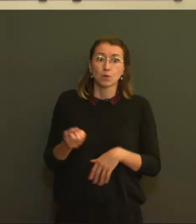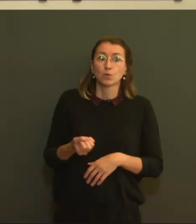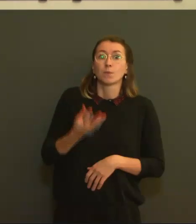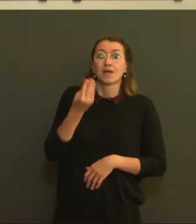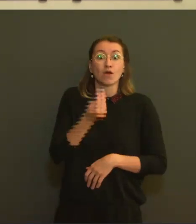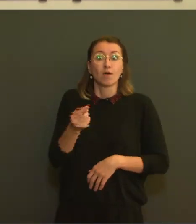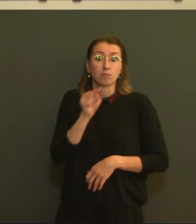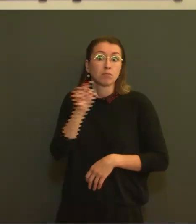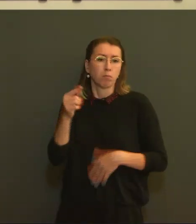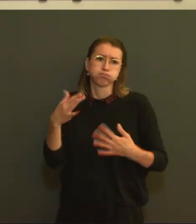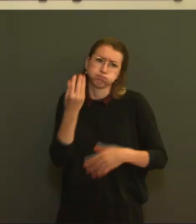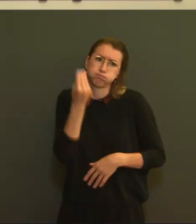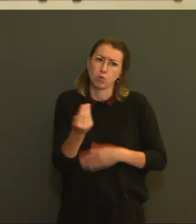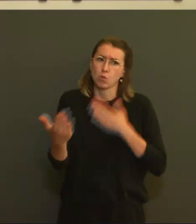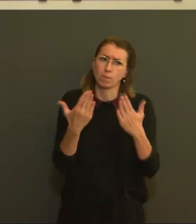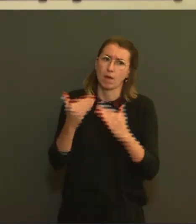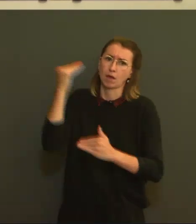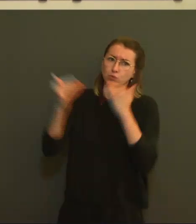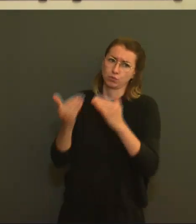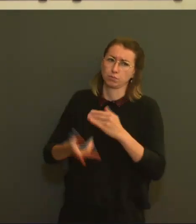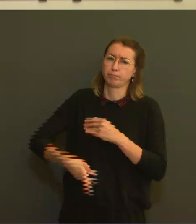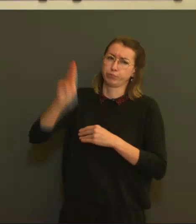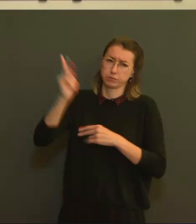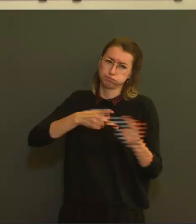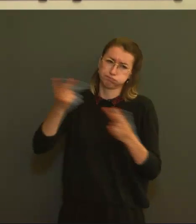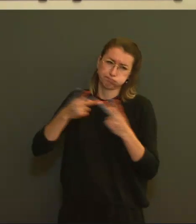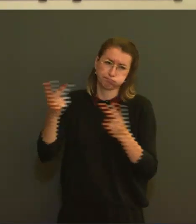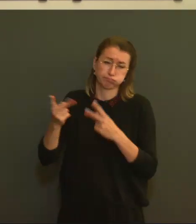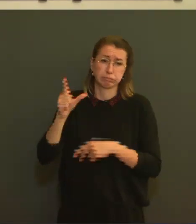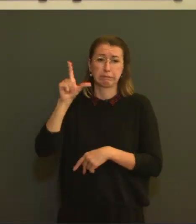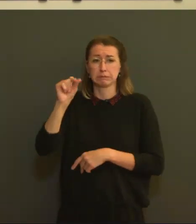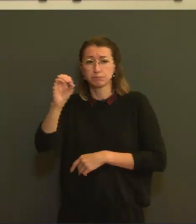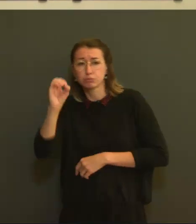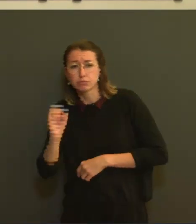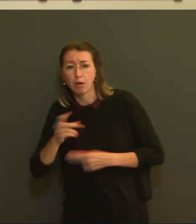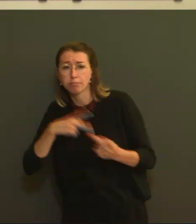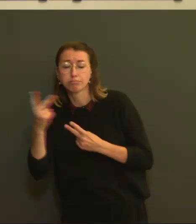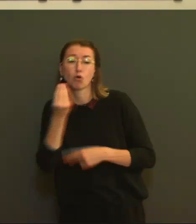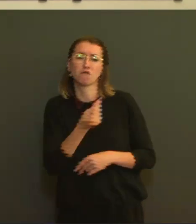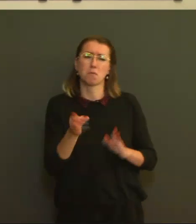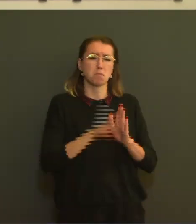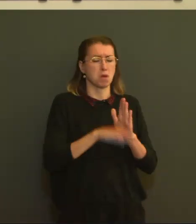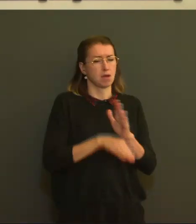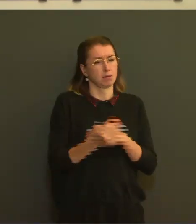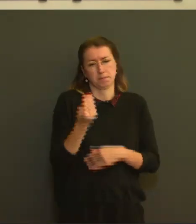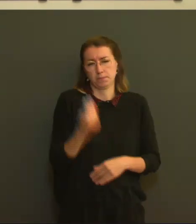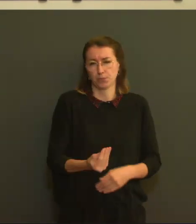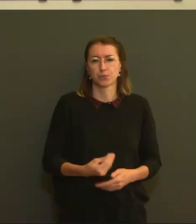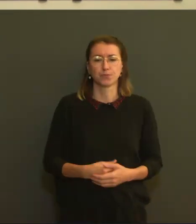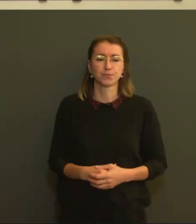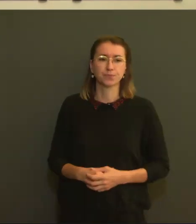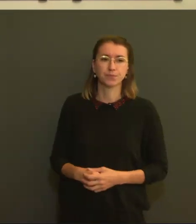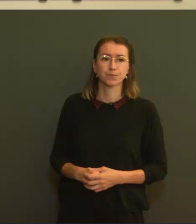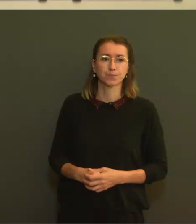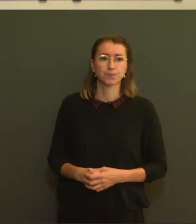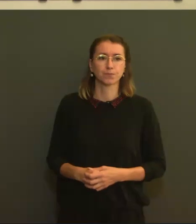se retrouve à 10%, mais ça peut augmenter dans une population plus âgée, bien entendu. Alors, la plupart